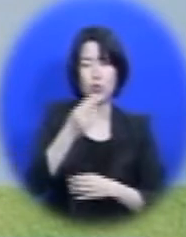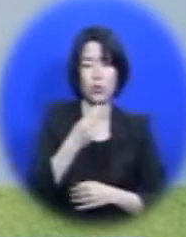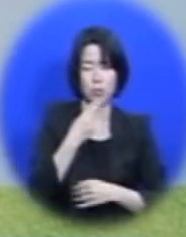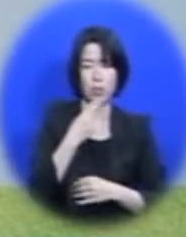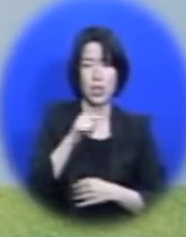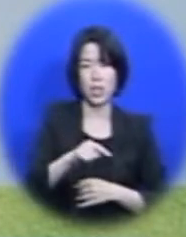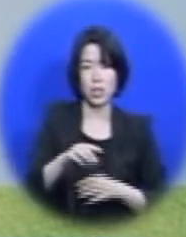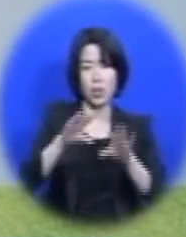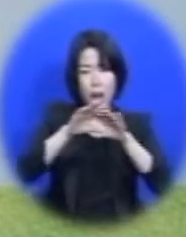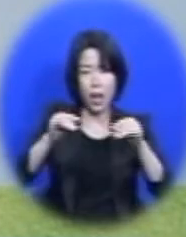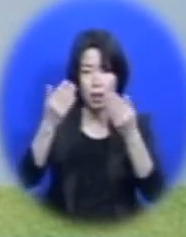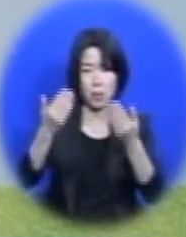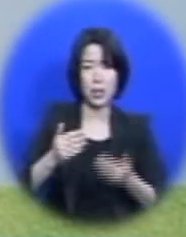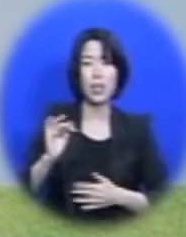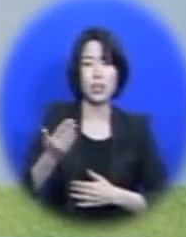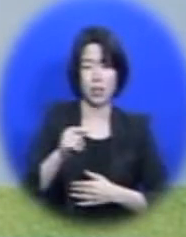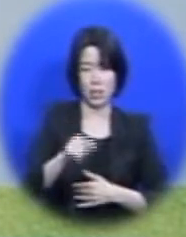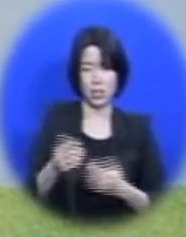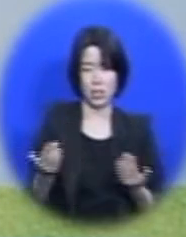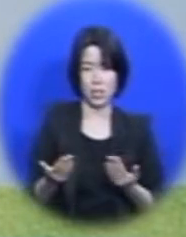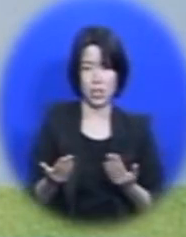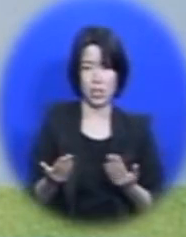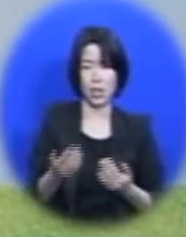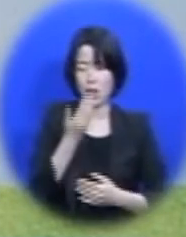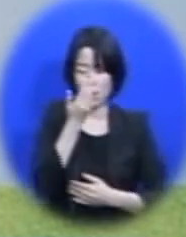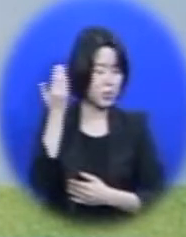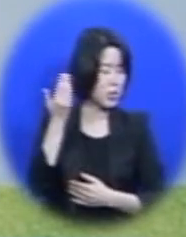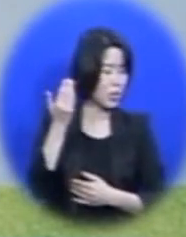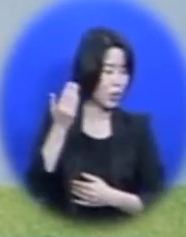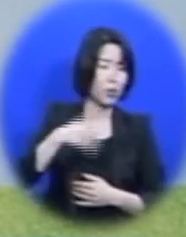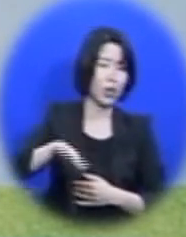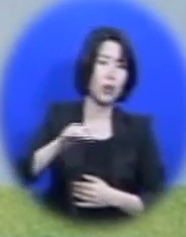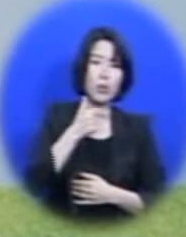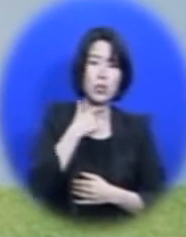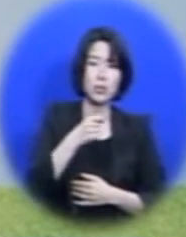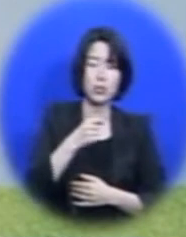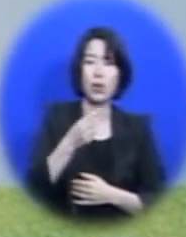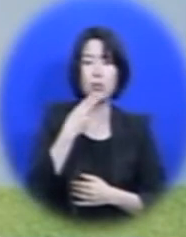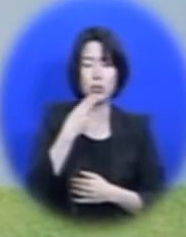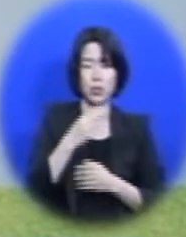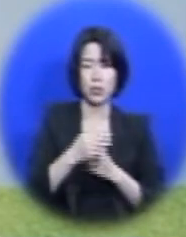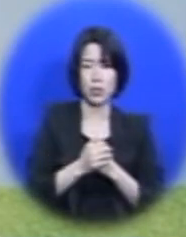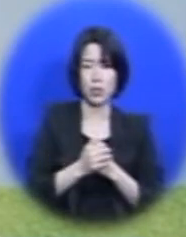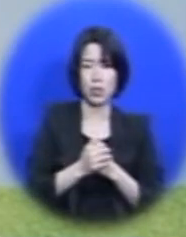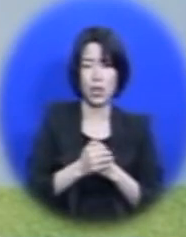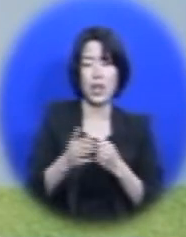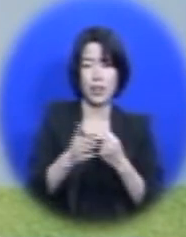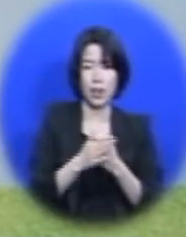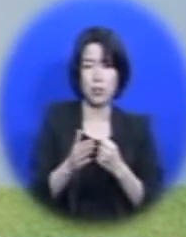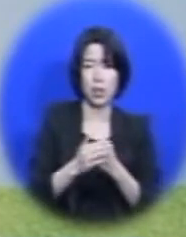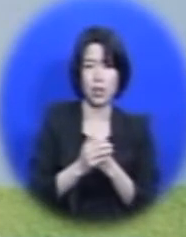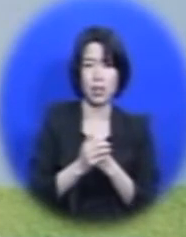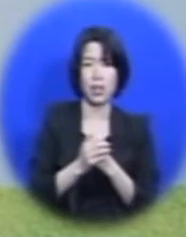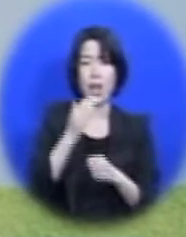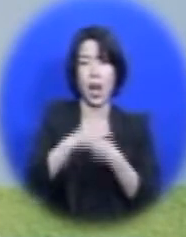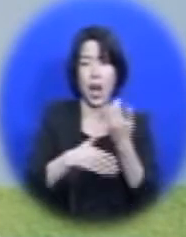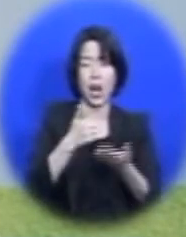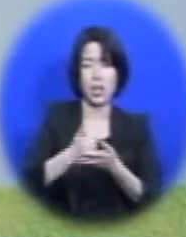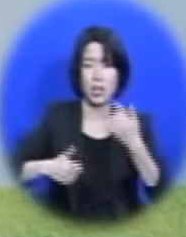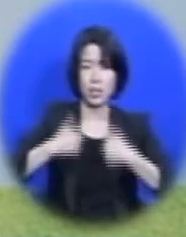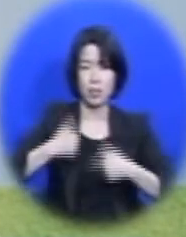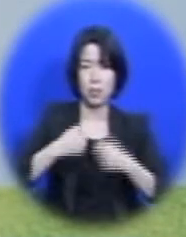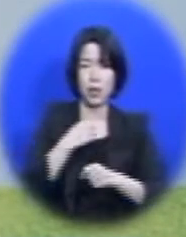이건 해결받아야 되는 것이었습니다. 피하고 돌아가고 싶은 생각이 없었어요. 그래서 하나님이